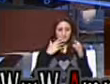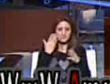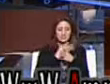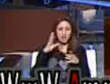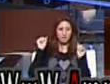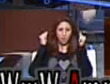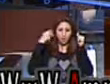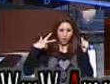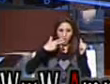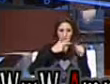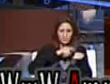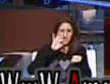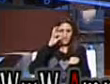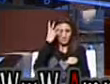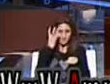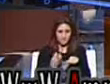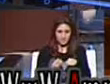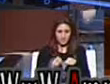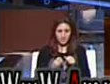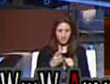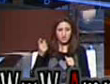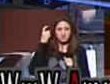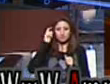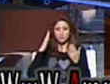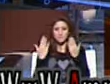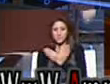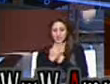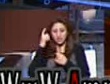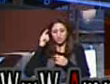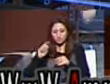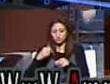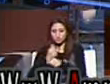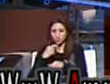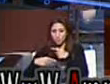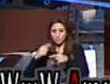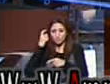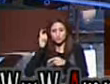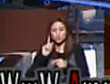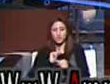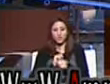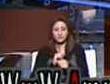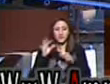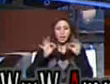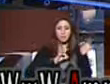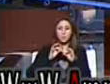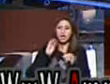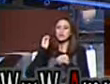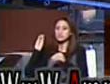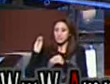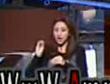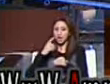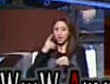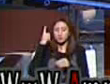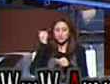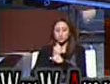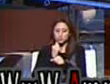الكهرباء تقريبا الطبيب مش عارف يشغل المولد، فسال المهندس فقالوا شغاله بالطريقه الفلانيه، فيبدو الله طبعا ما